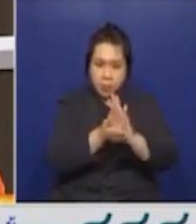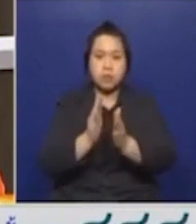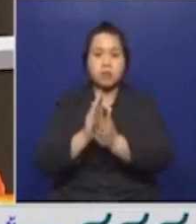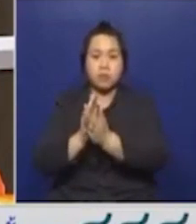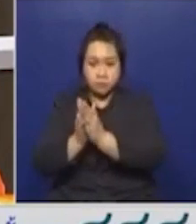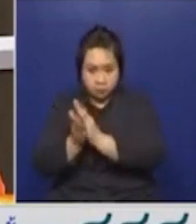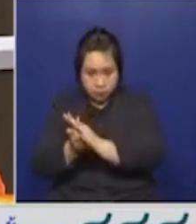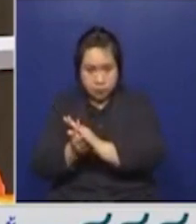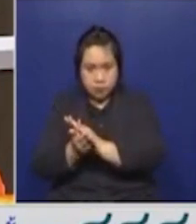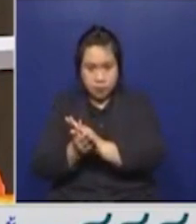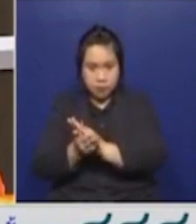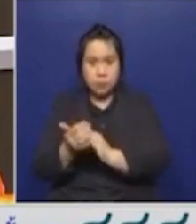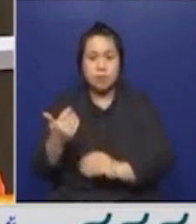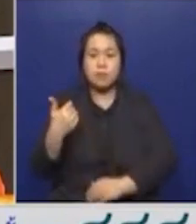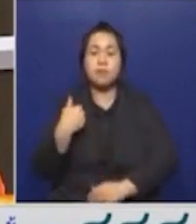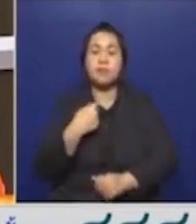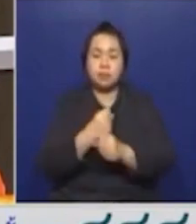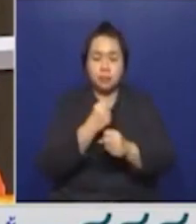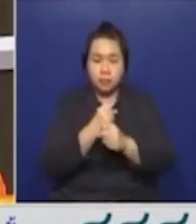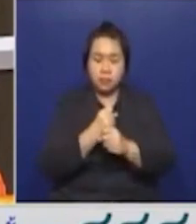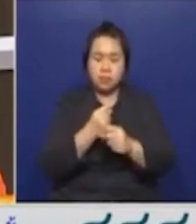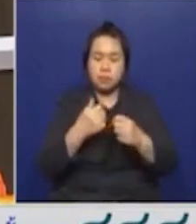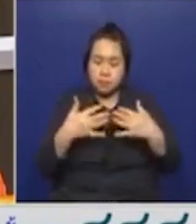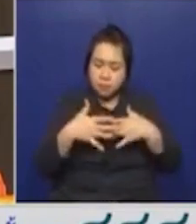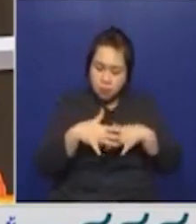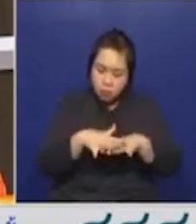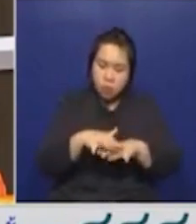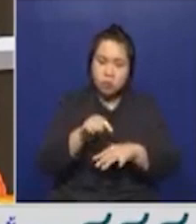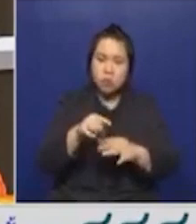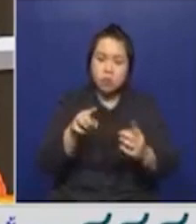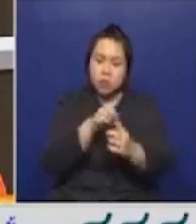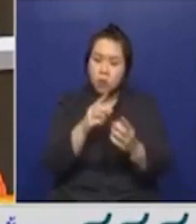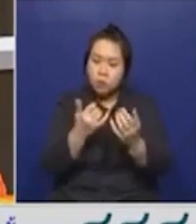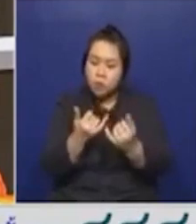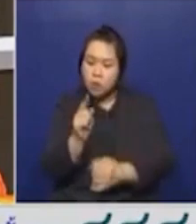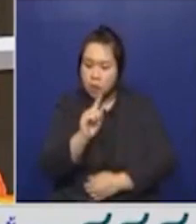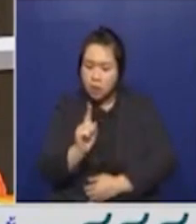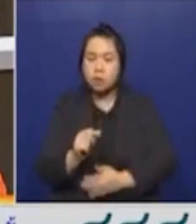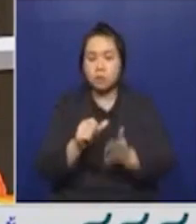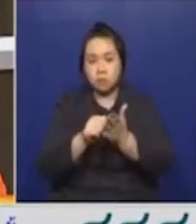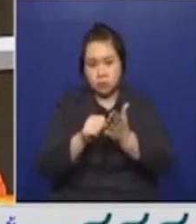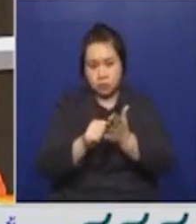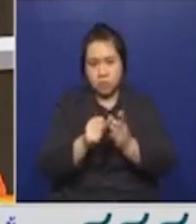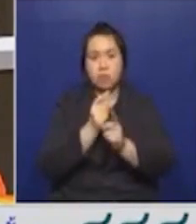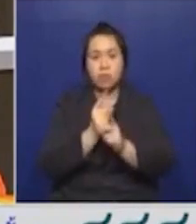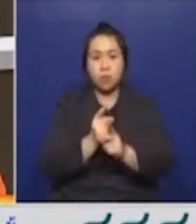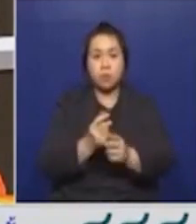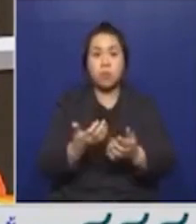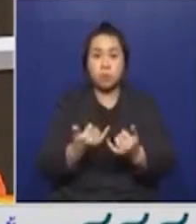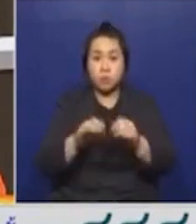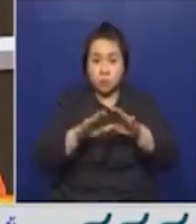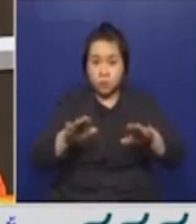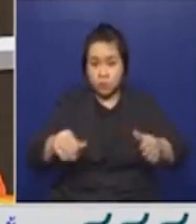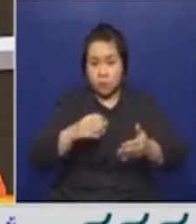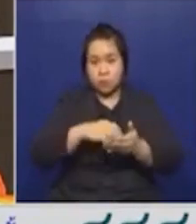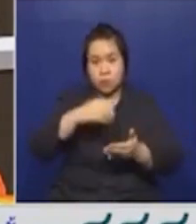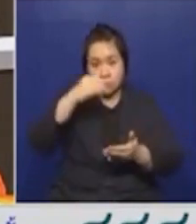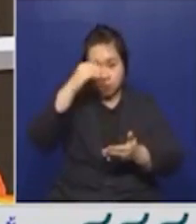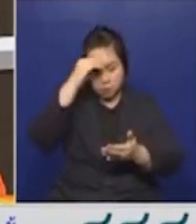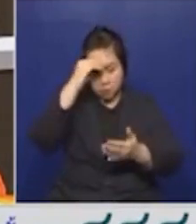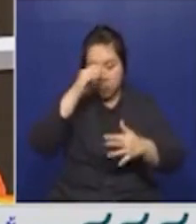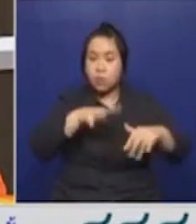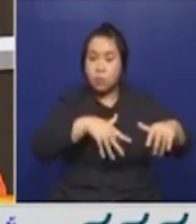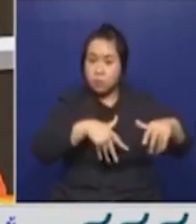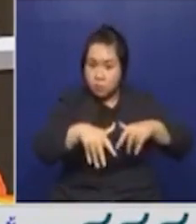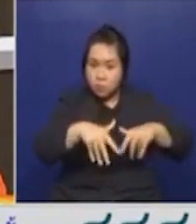ค่ะต้องมีการปรับให้สอดคล้องกับยุคสมัยด้วยค่ะในปัจจุบันนะคะมีนักเรียนนิสิตนักศึกษาประชา